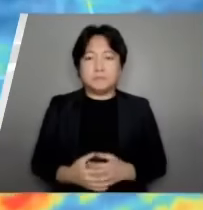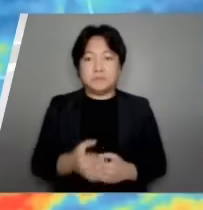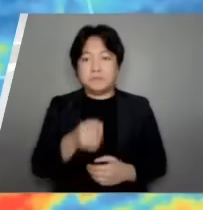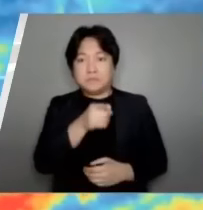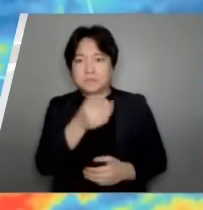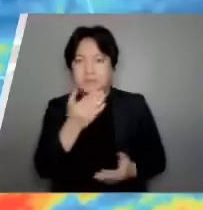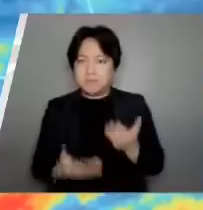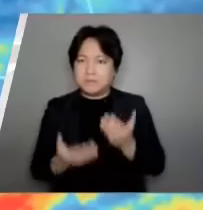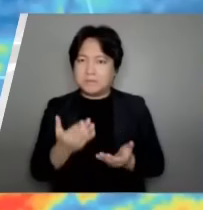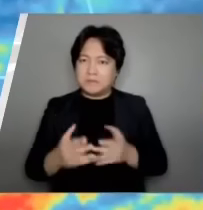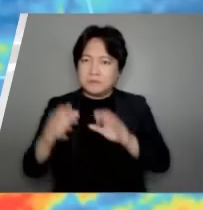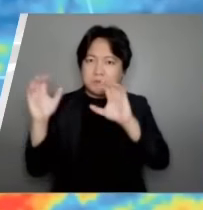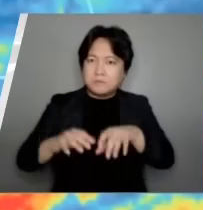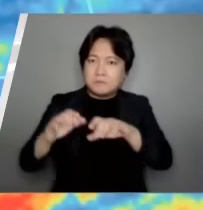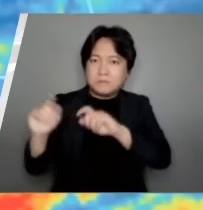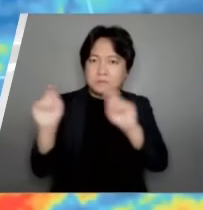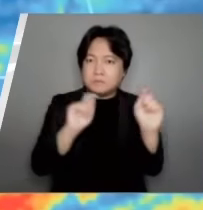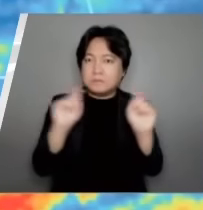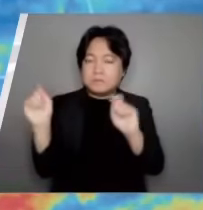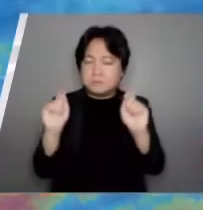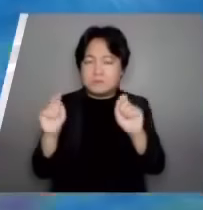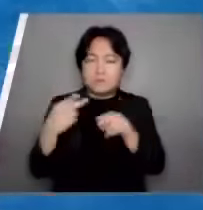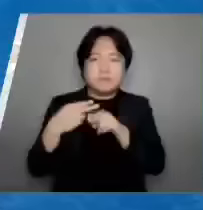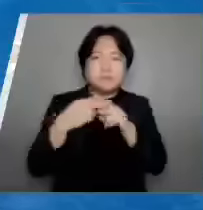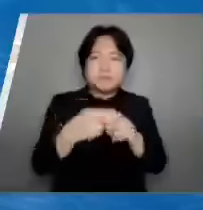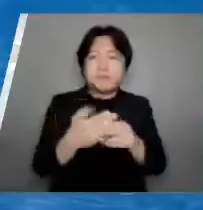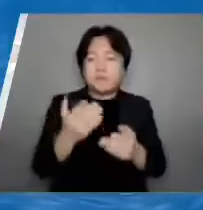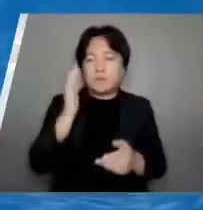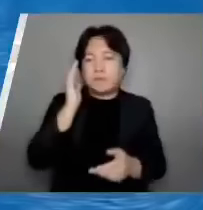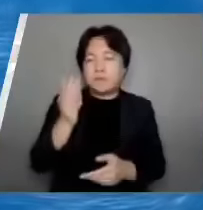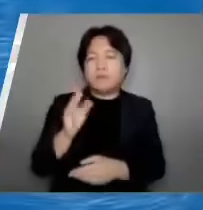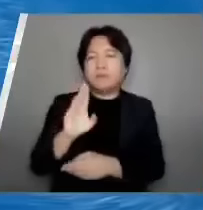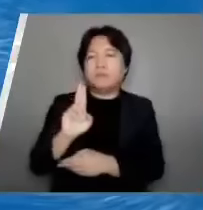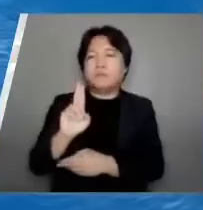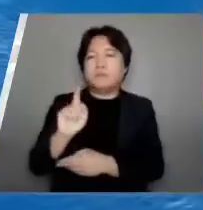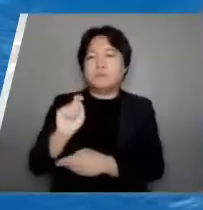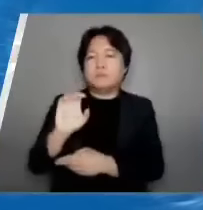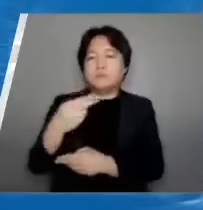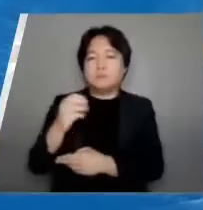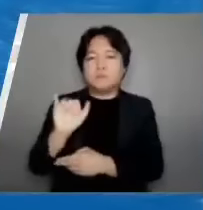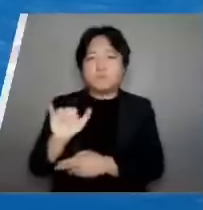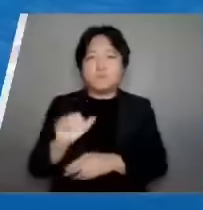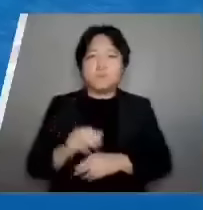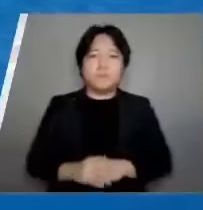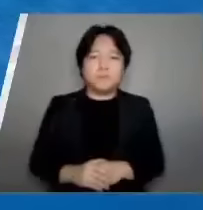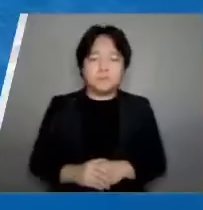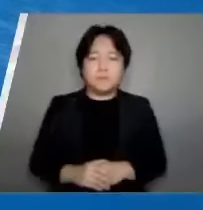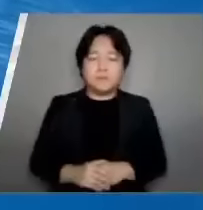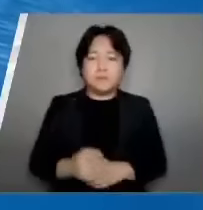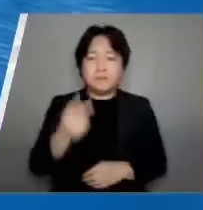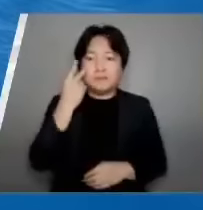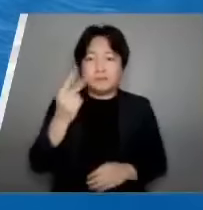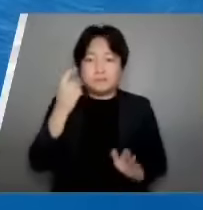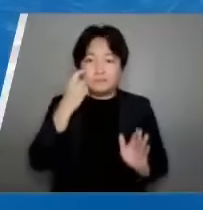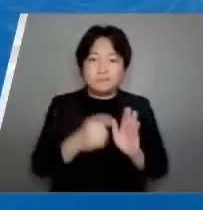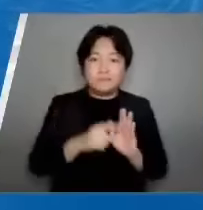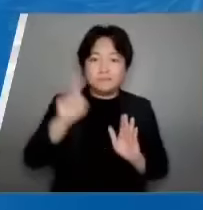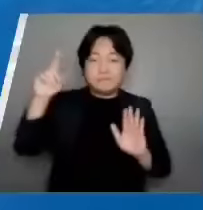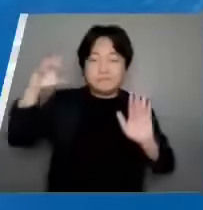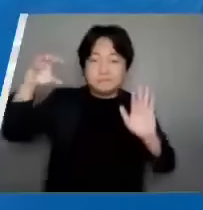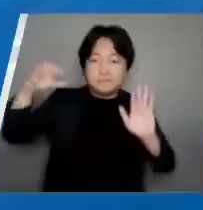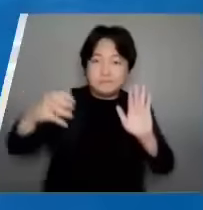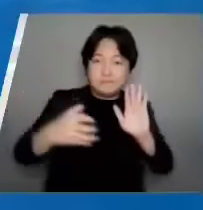maging bagyo, tatawagin itong Bagyong Butchoy. Sa track ng PAGASA, inaasahang kikilos pa northwestward ang LPA sa